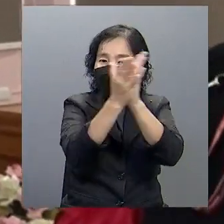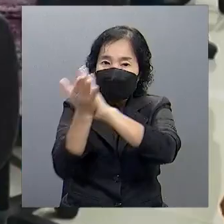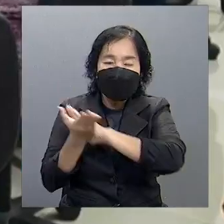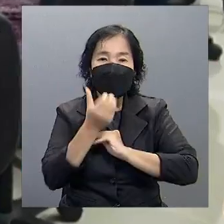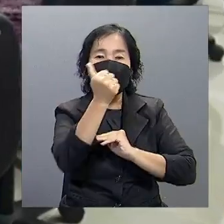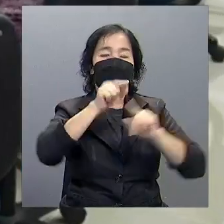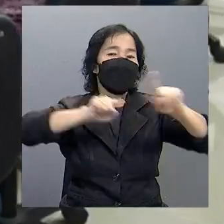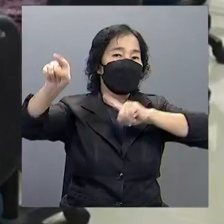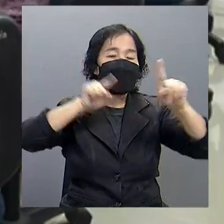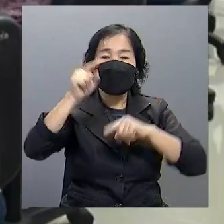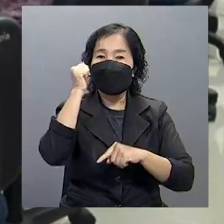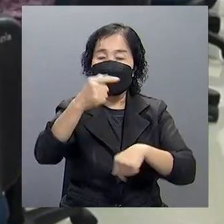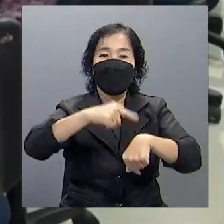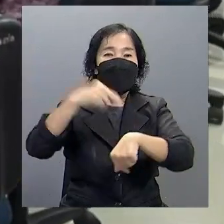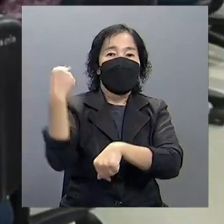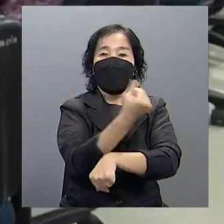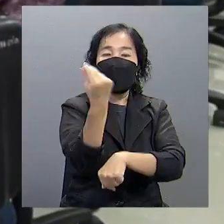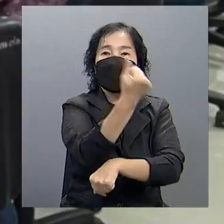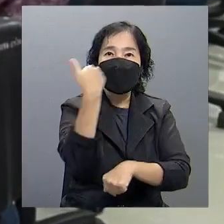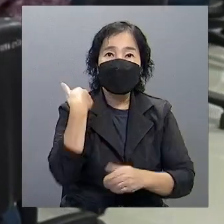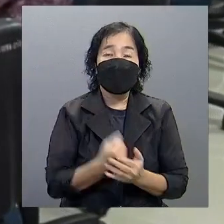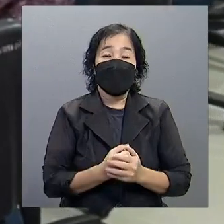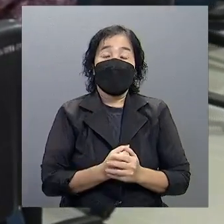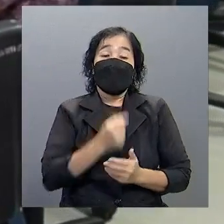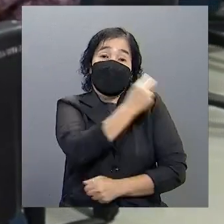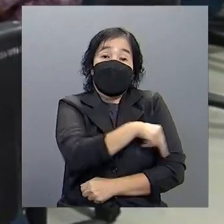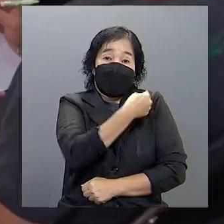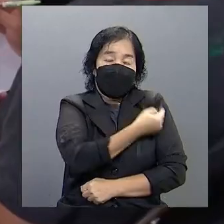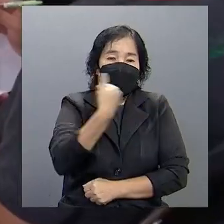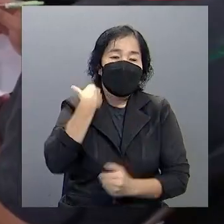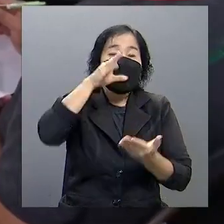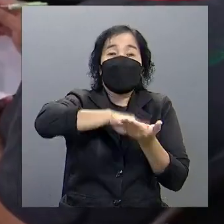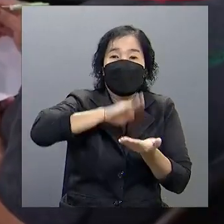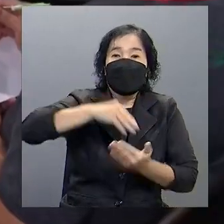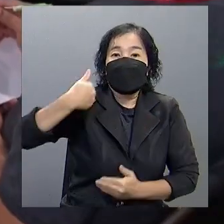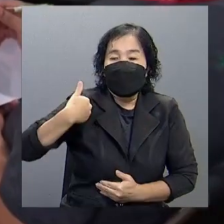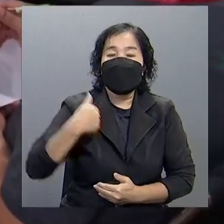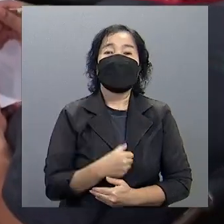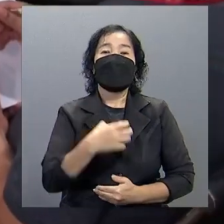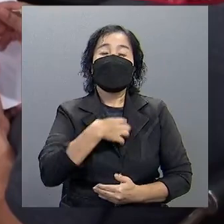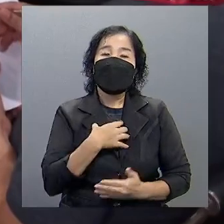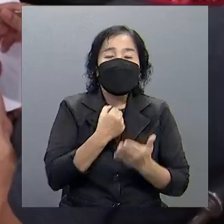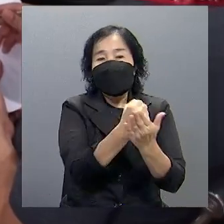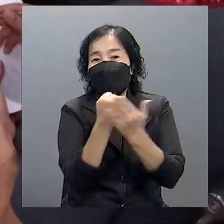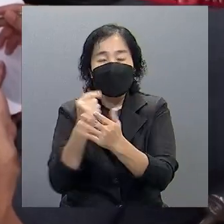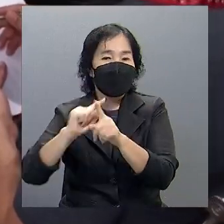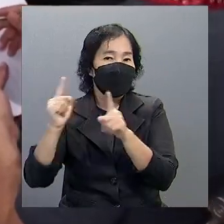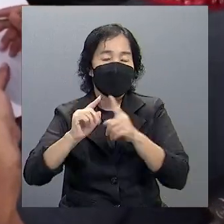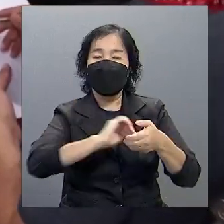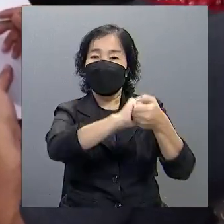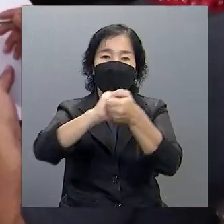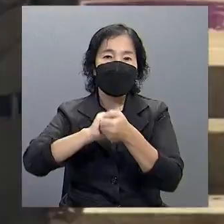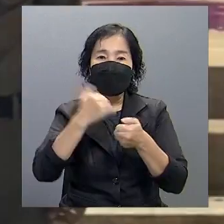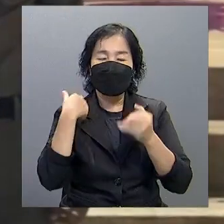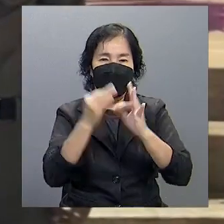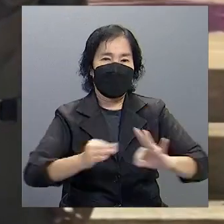สาธารณสุขเนี่ยมีข้อมูลต้องการความลับการช่วยเหลือระหว่างหน่วยงานกันซึ่งตรงนี้เนี่ยมีความสำคัญมากโดยเฉ